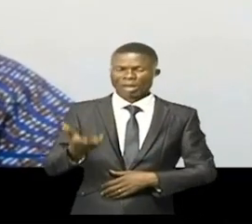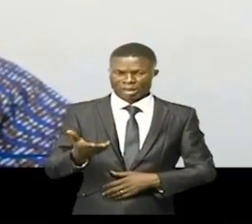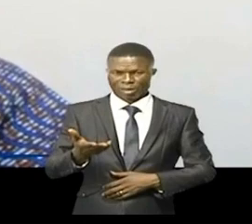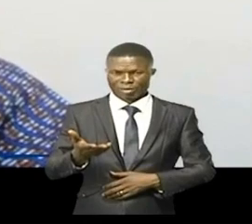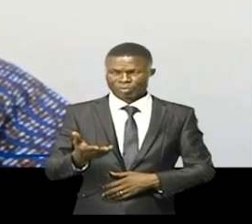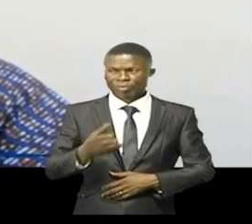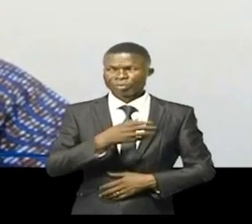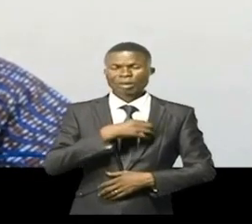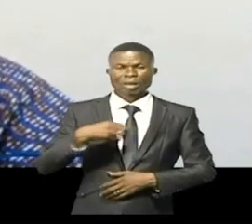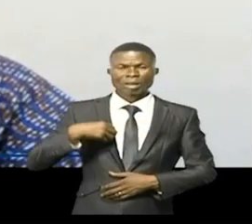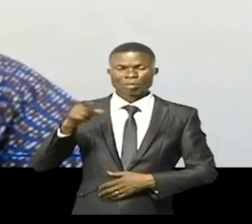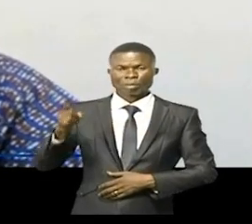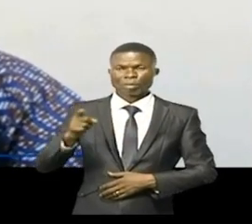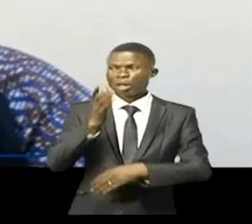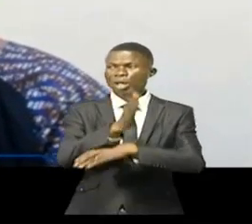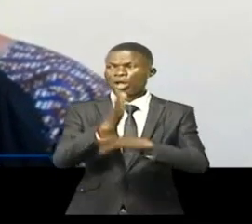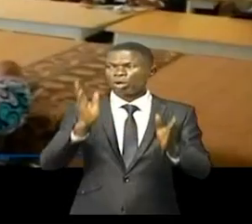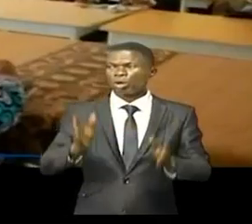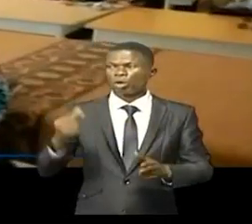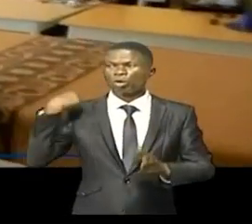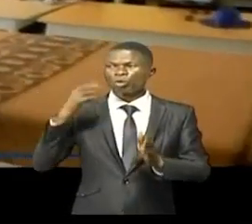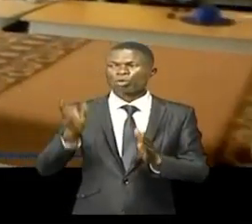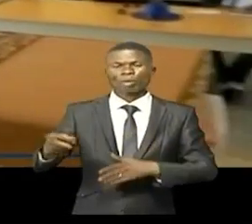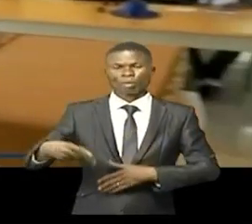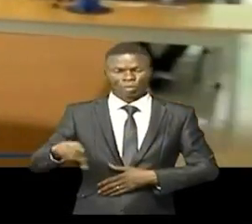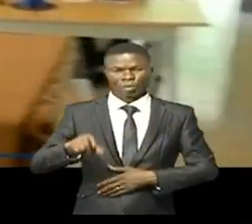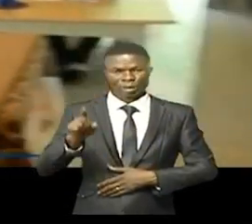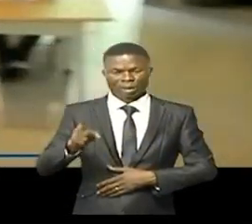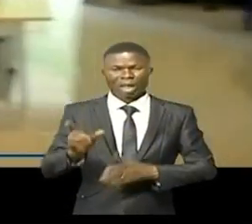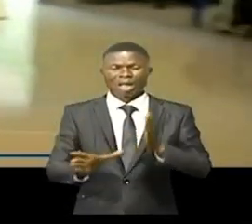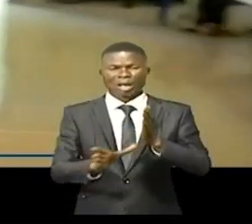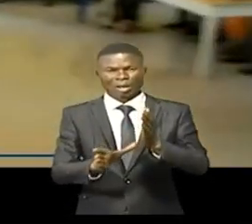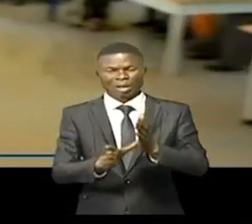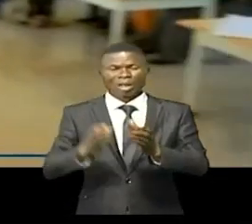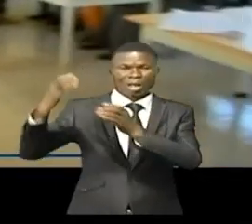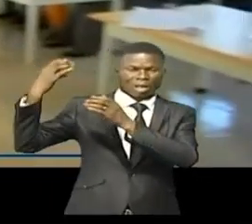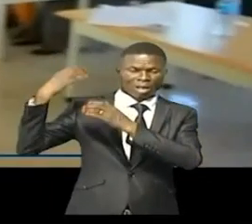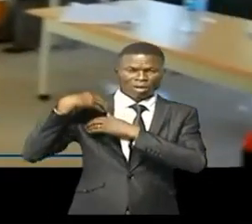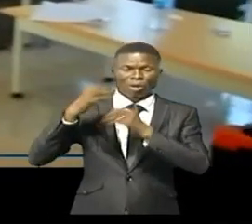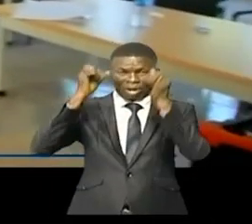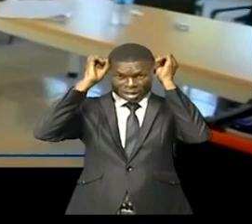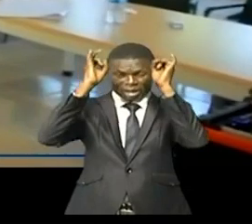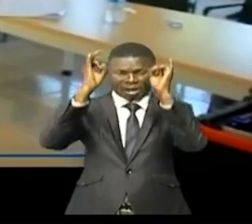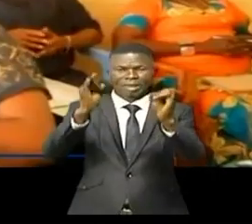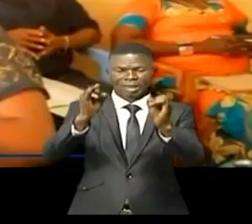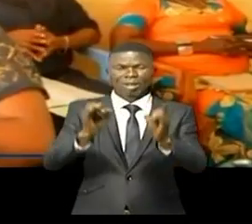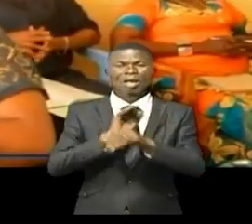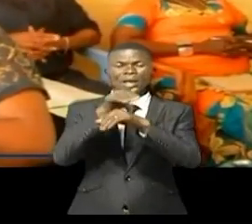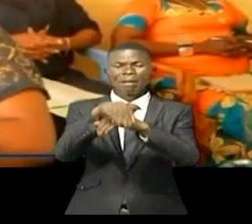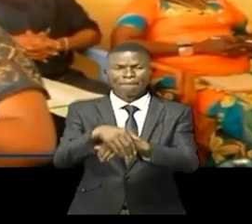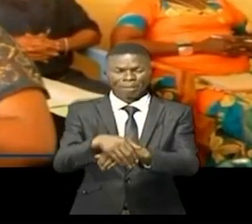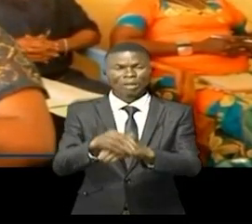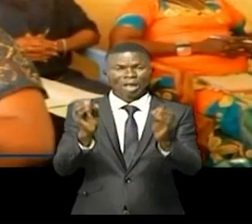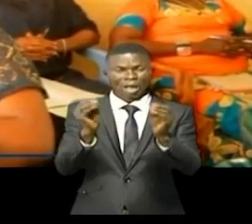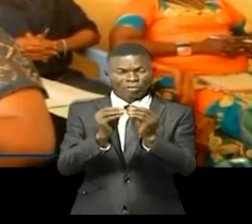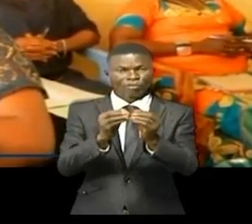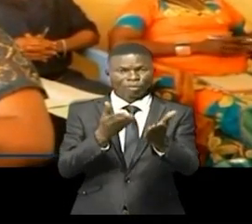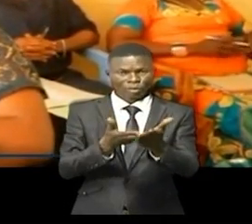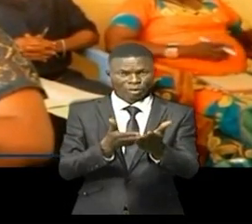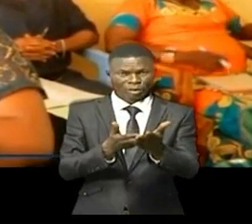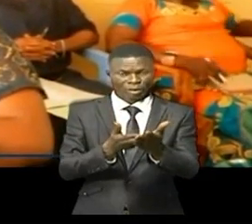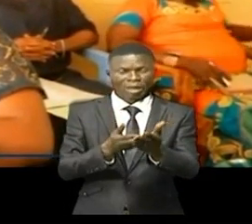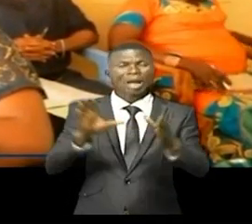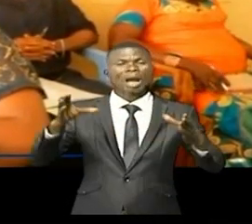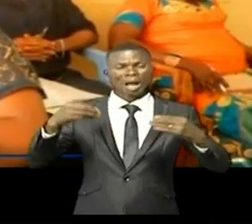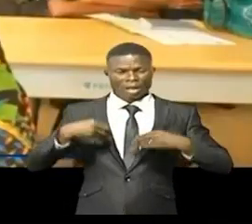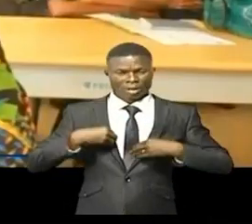Marguerite Ndjolo Okundji, conseillère de la gouverneure de province intérimaire en charge de l'éducation et participante à cet atelier, est convaincue